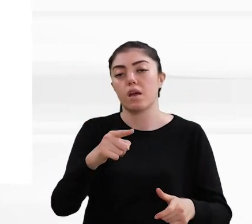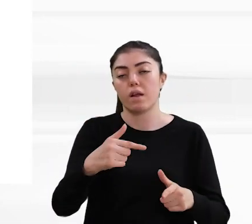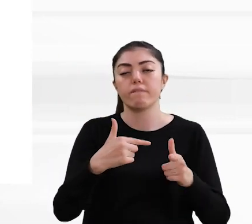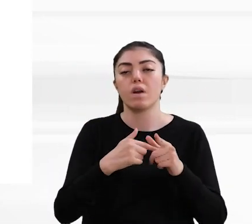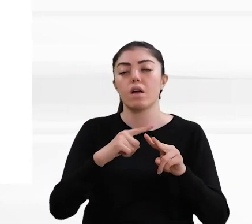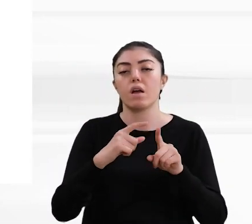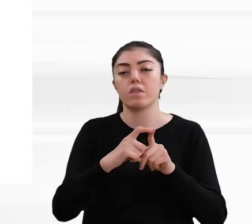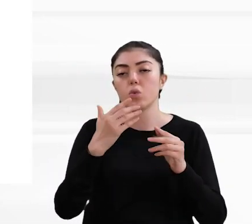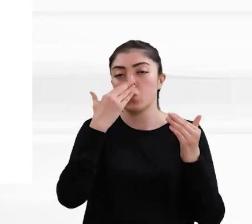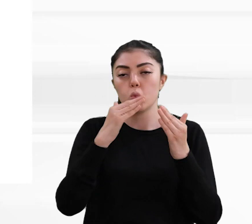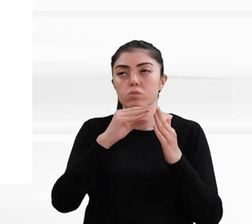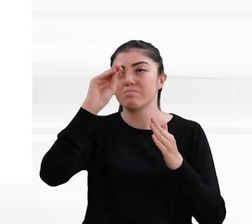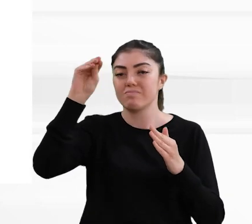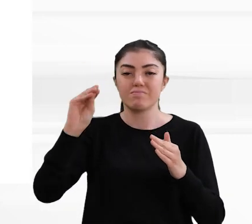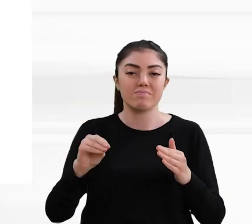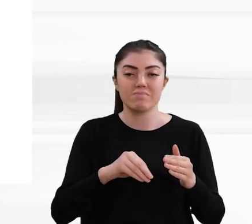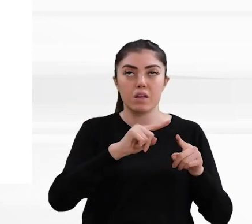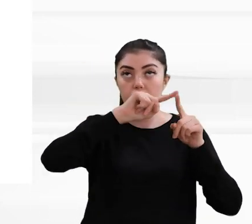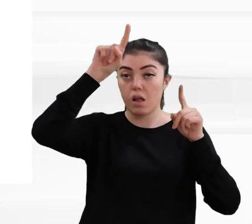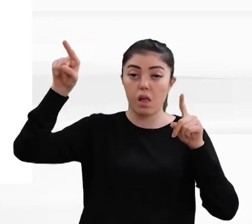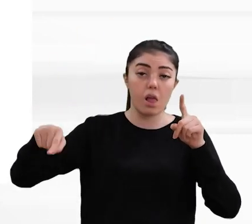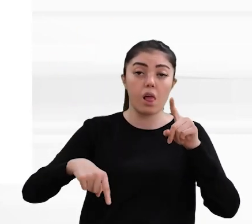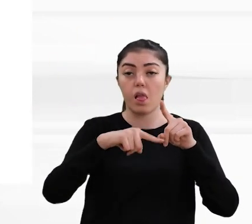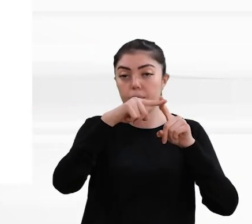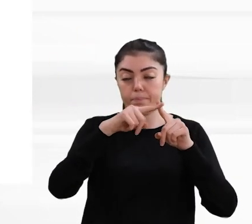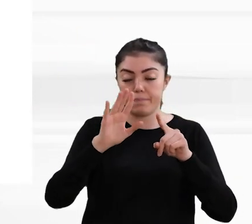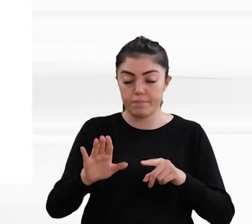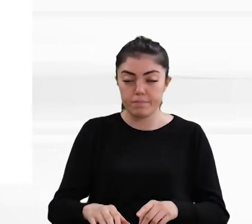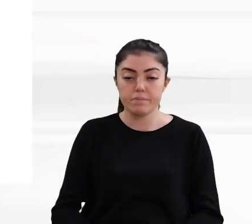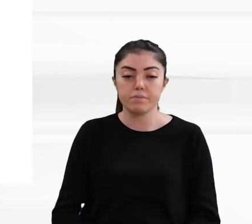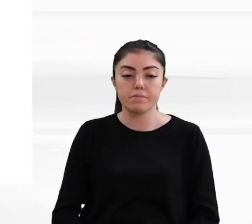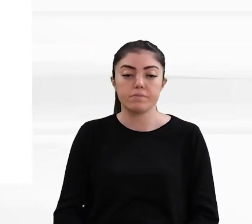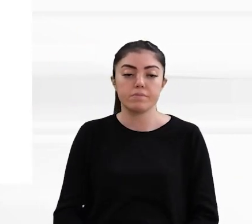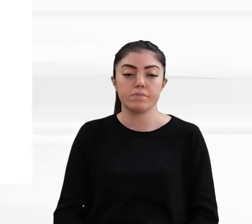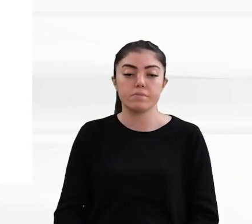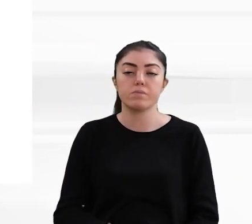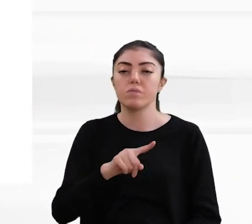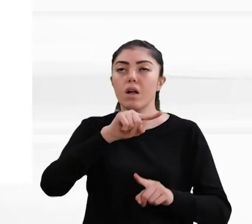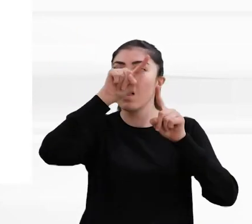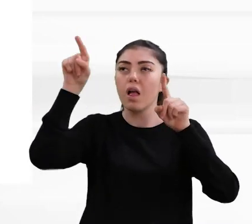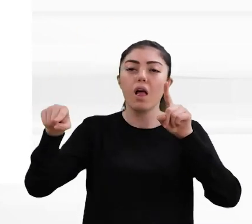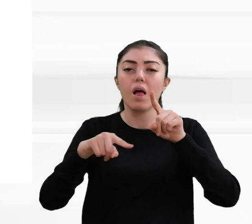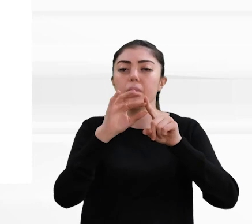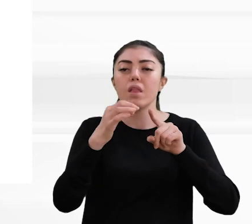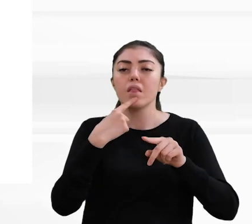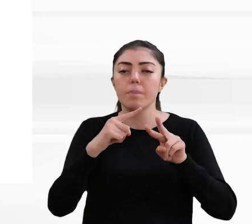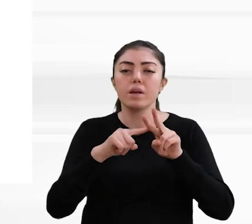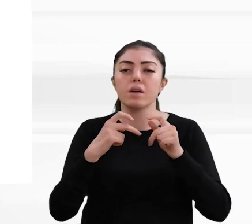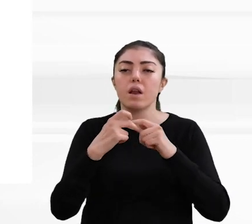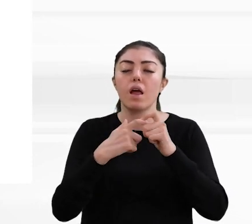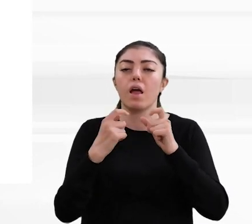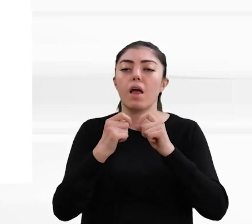arasında Fatih Fatoş yeni yapacaktır klasik döngüsünde bebekler sürecektir iki Fatih Fanta iki